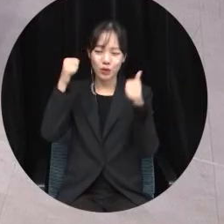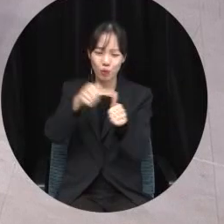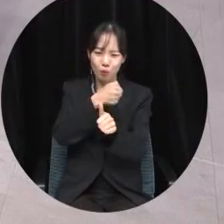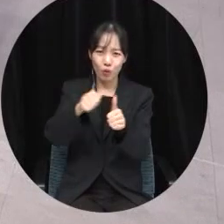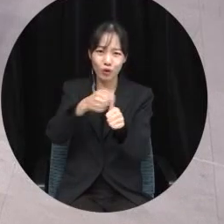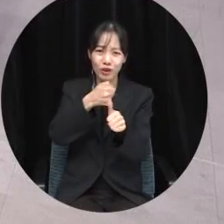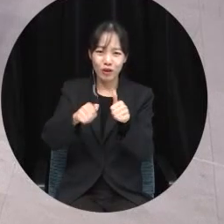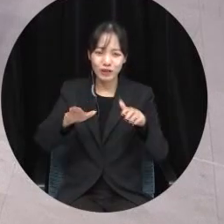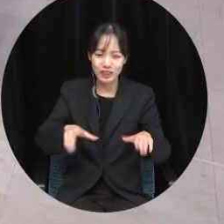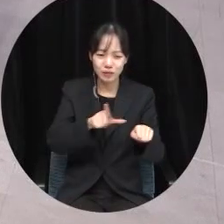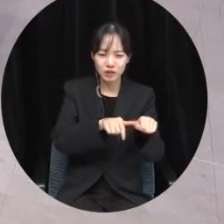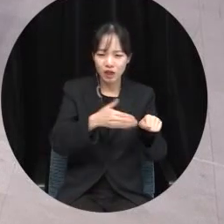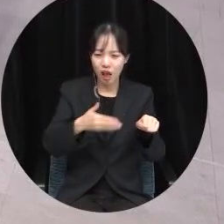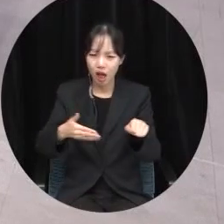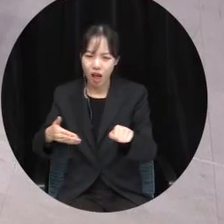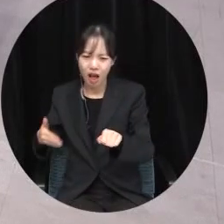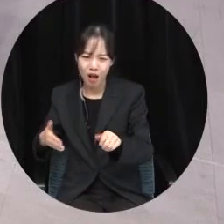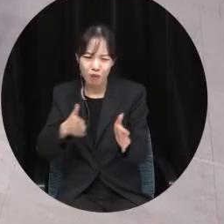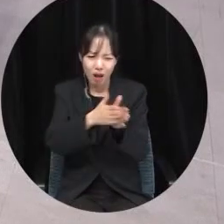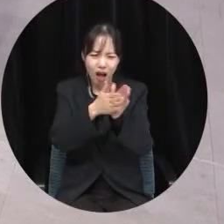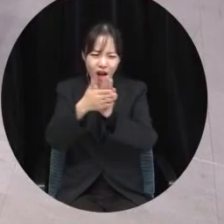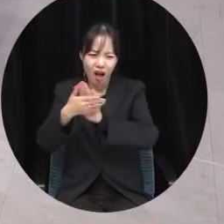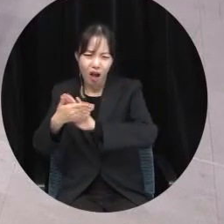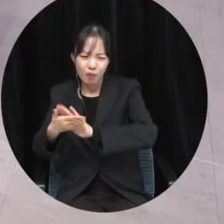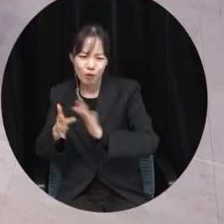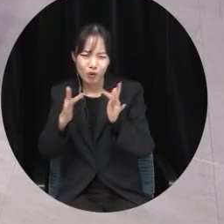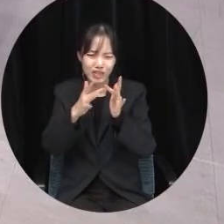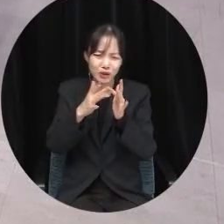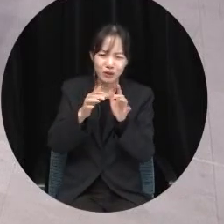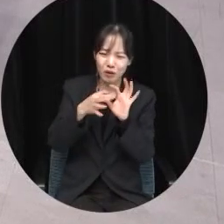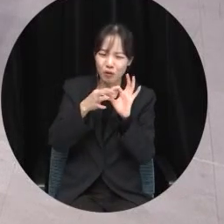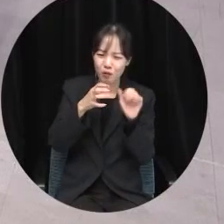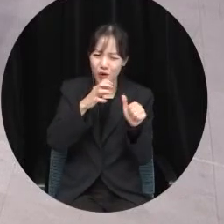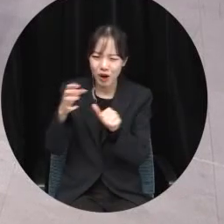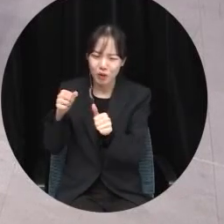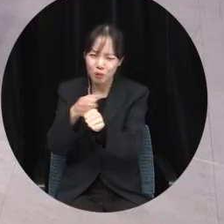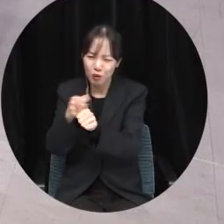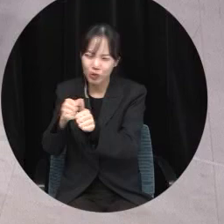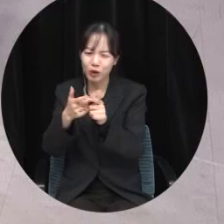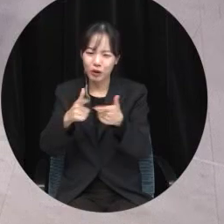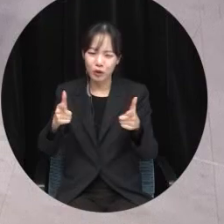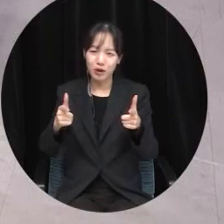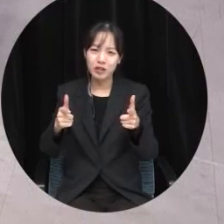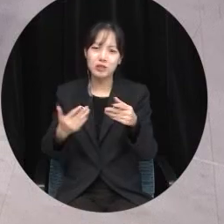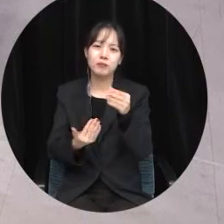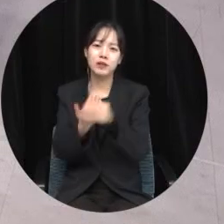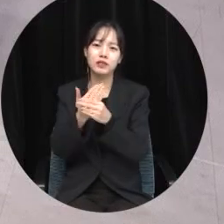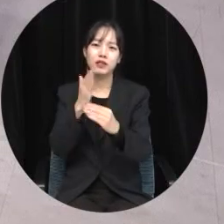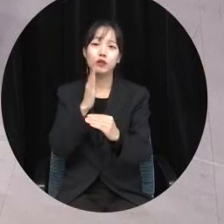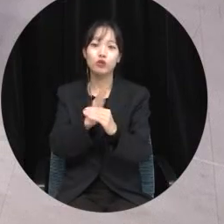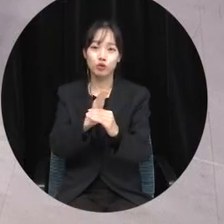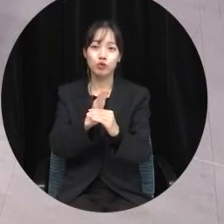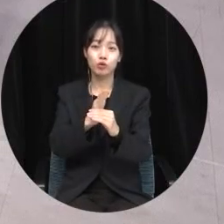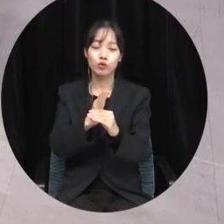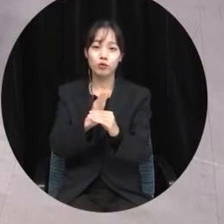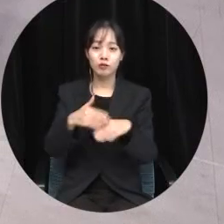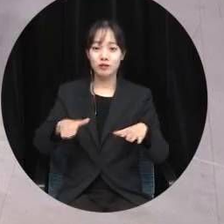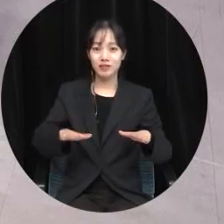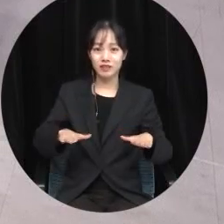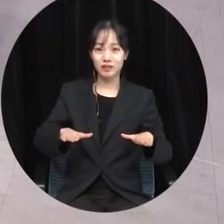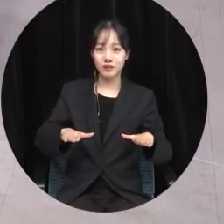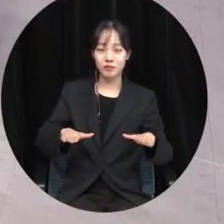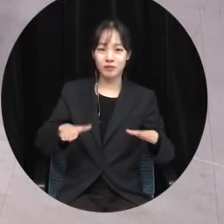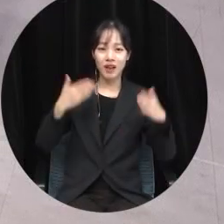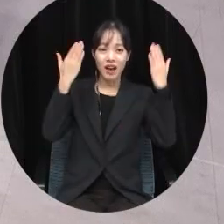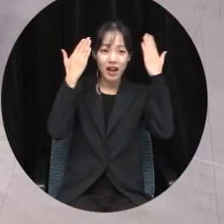학교폭력은 시대 변화에 맞춰 다양한 형태로 변화하고 확대되어 가고 있습니다. 이제는 특정 학교와 학생의